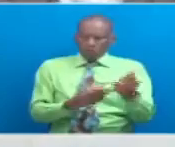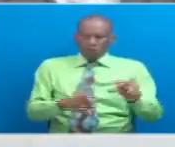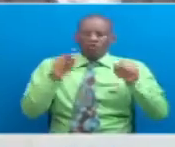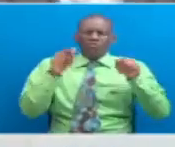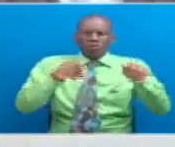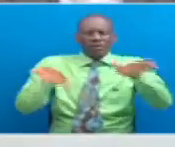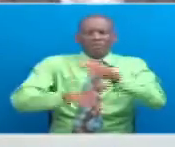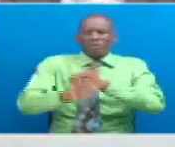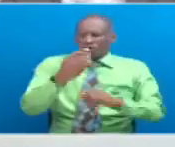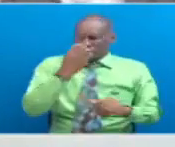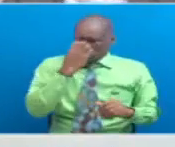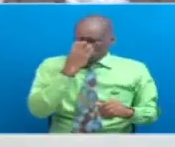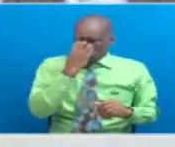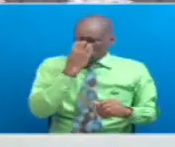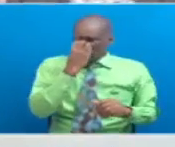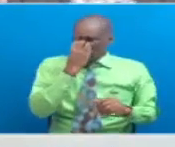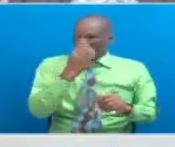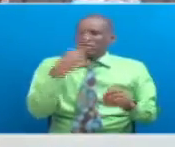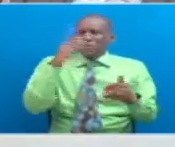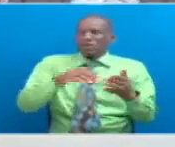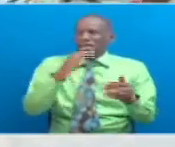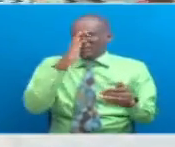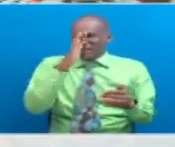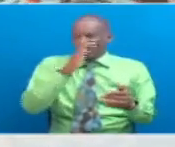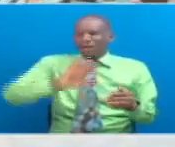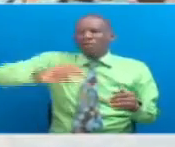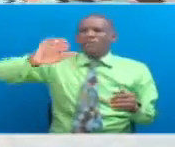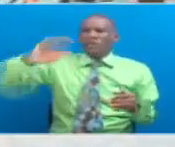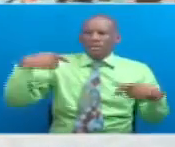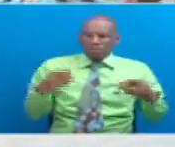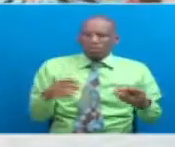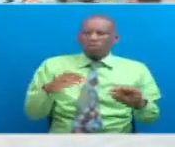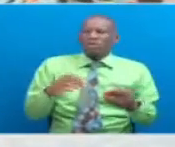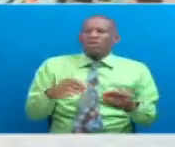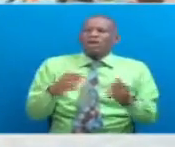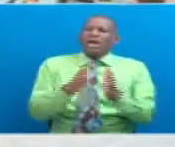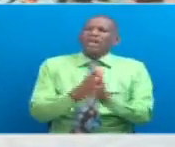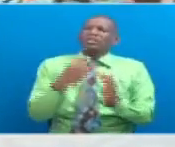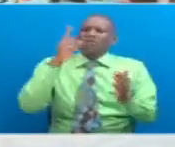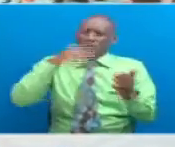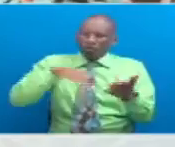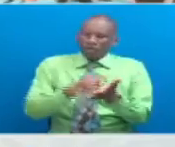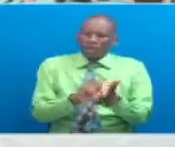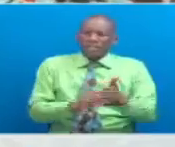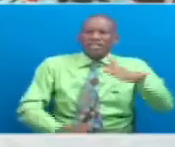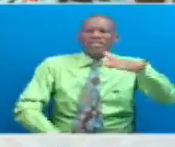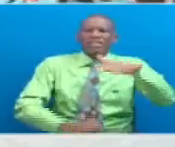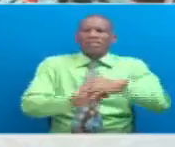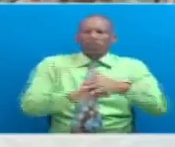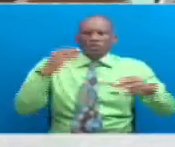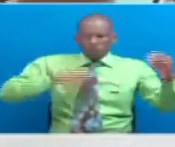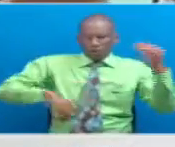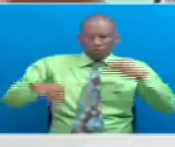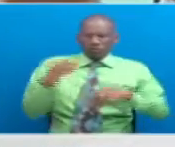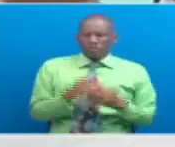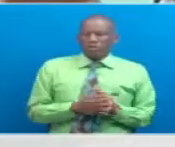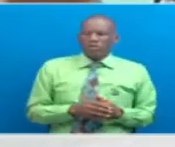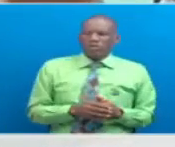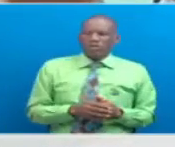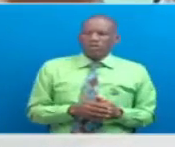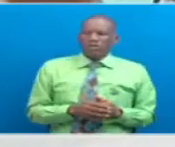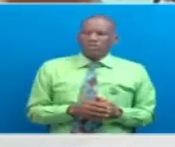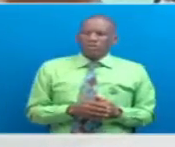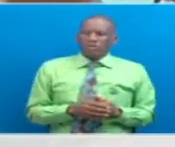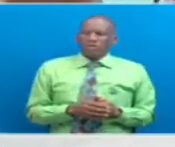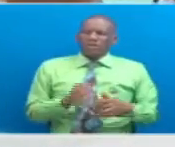naibu rais wakidai anawalagai wakazi wa Mlima Kenya kuwa mnafiki, huku wakidai anaunga mkono ufisadi. Ingia ni